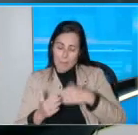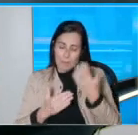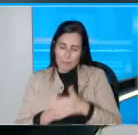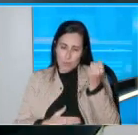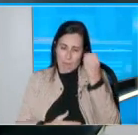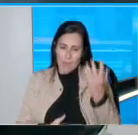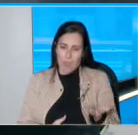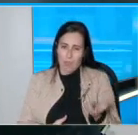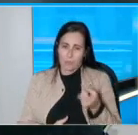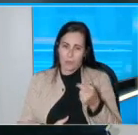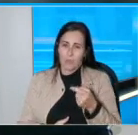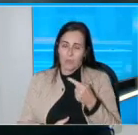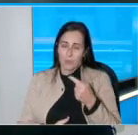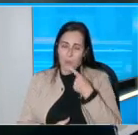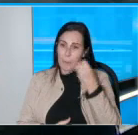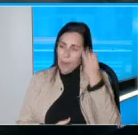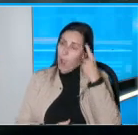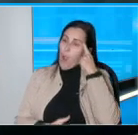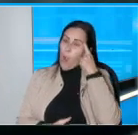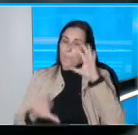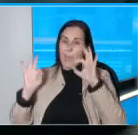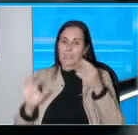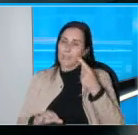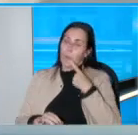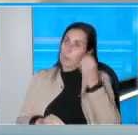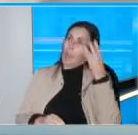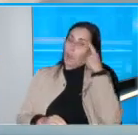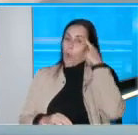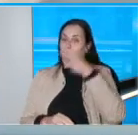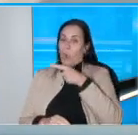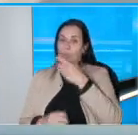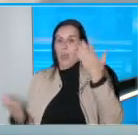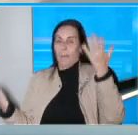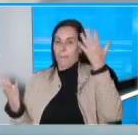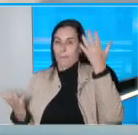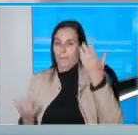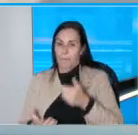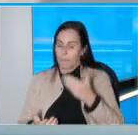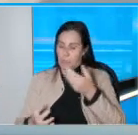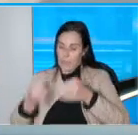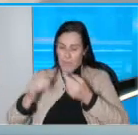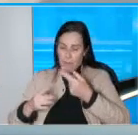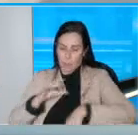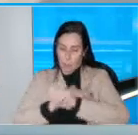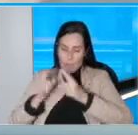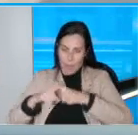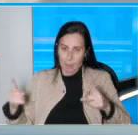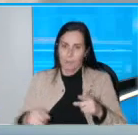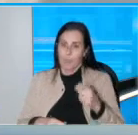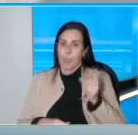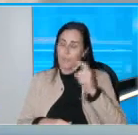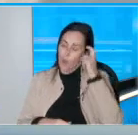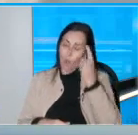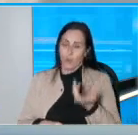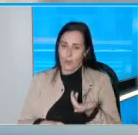של קטר במיתוג הזה, זה כשאומרים קטר, חושבים מסי, אומרים קטר, חושבים בלונדור, או באמת פז'ה, ולא,